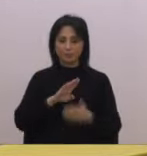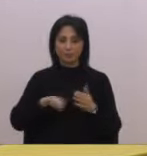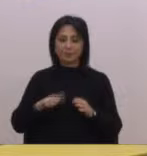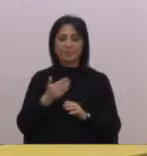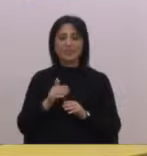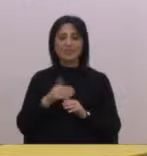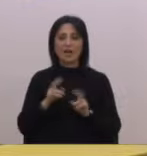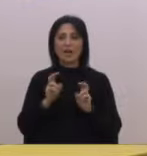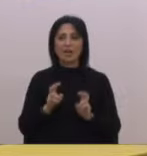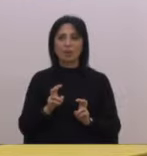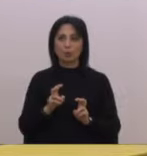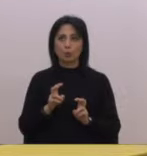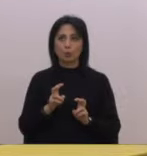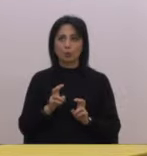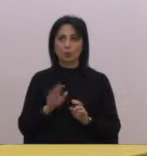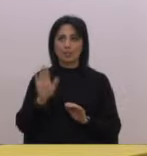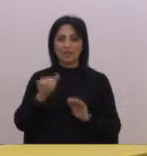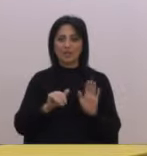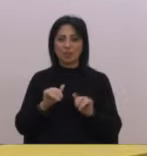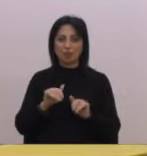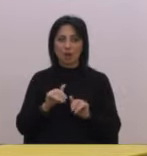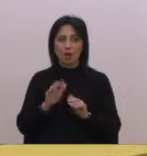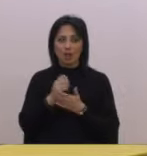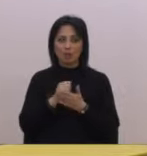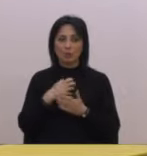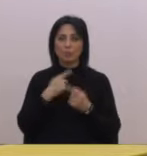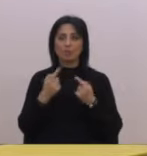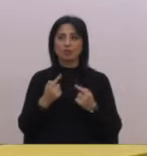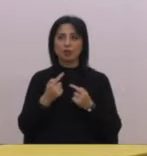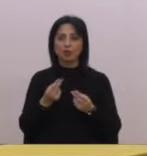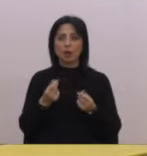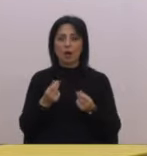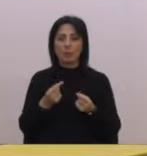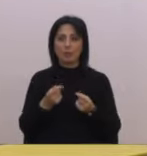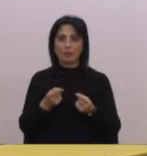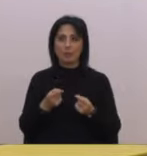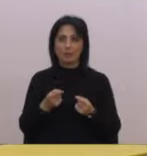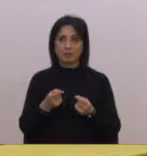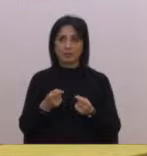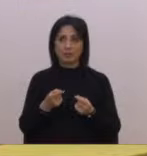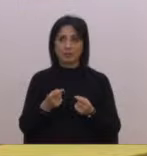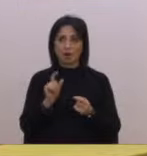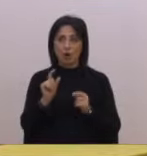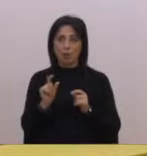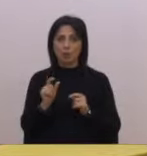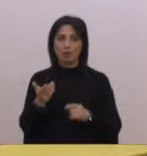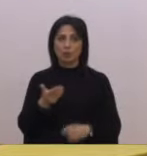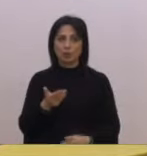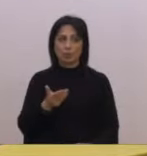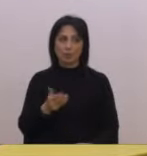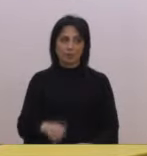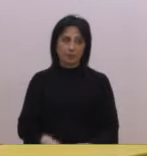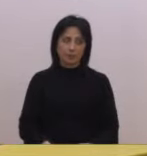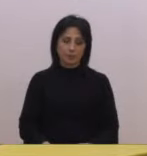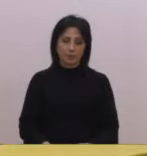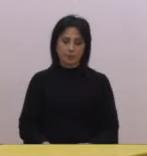საკრედიტო სასესხო რესურსებისა მნიშვნელოვანია კაპიტალის კომპონენტიც, რომელიც